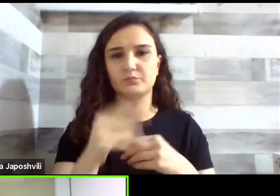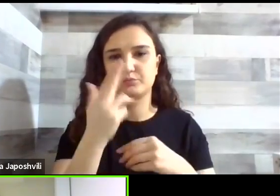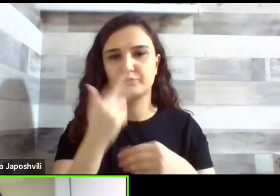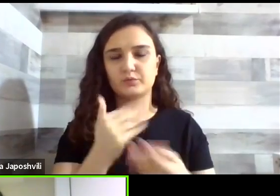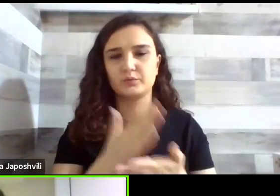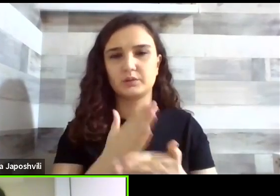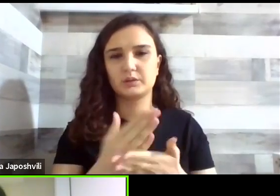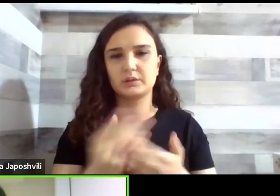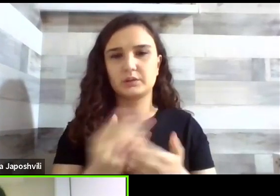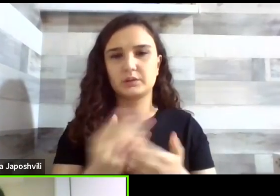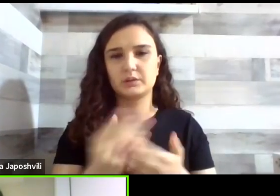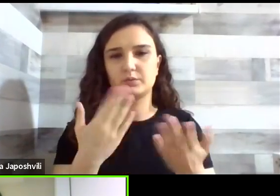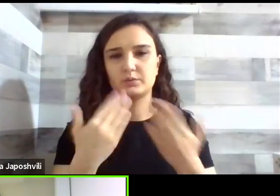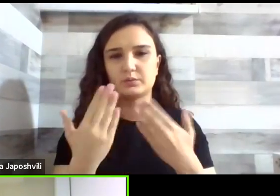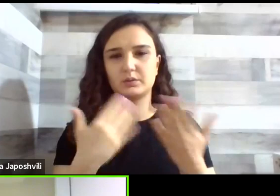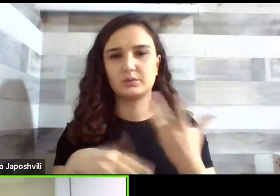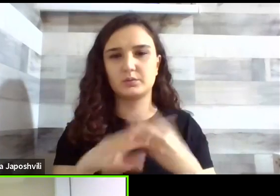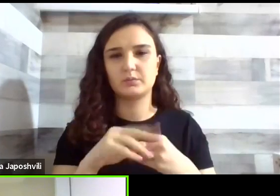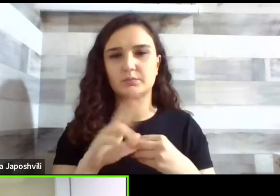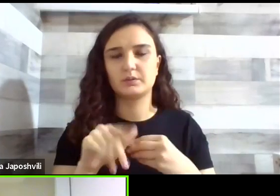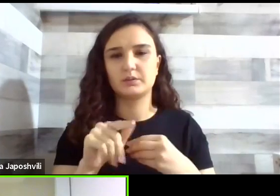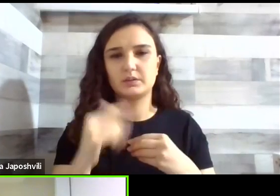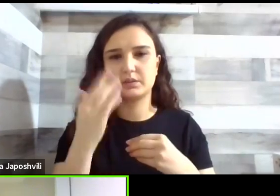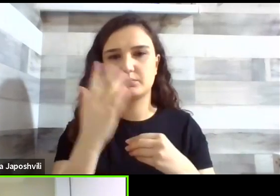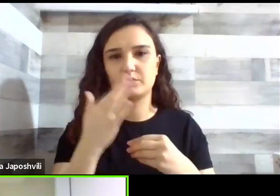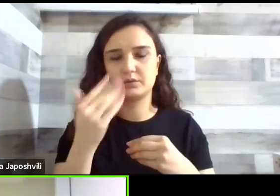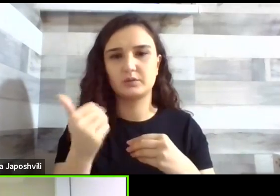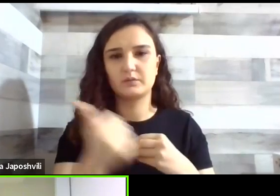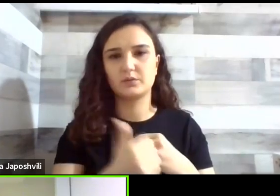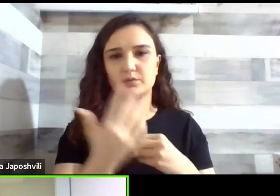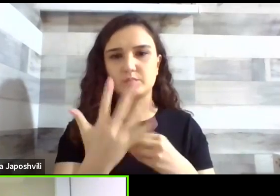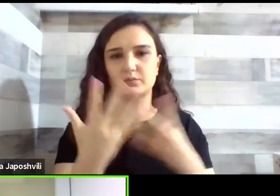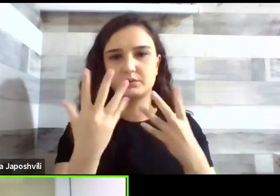არიან ერთმანეთთან ურთიერთობას, ხო და წარმოიდგინეთ კვირაში 5